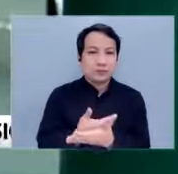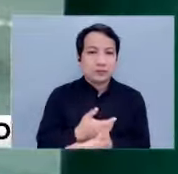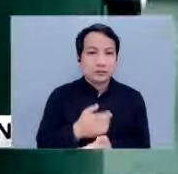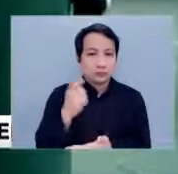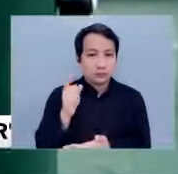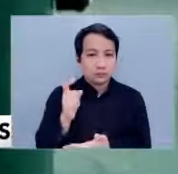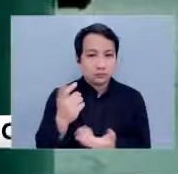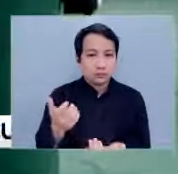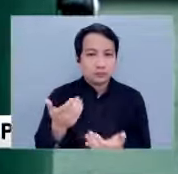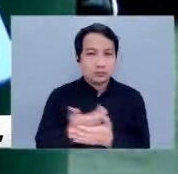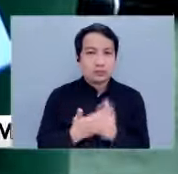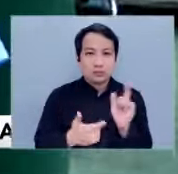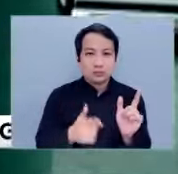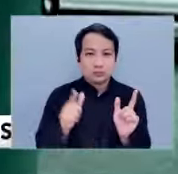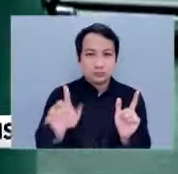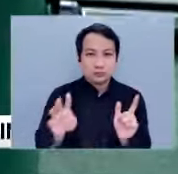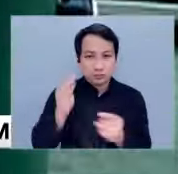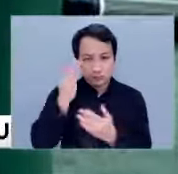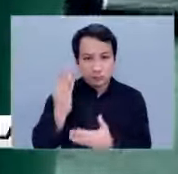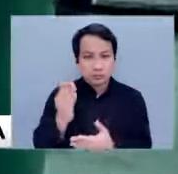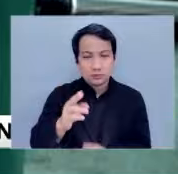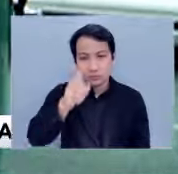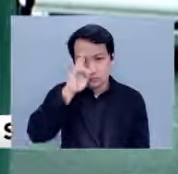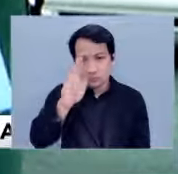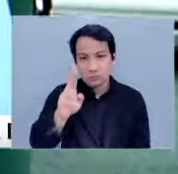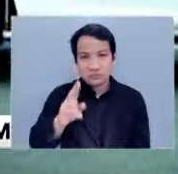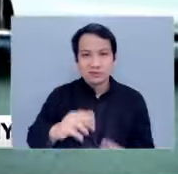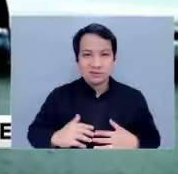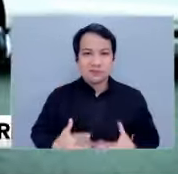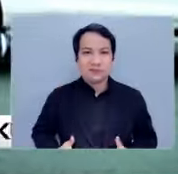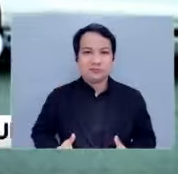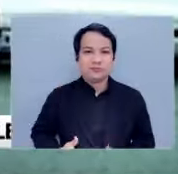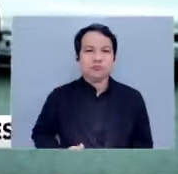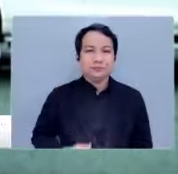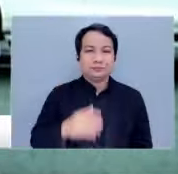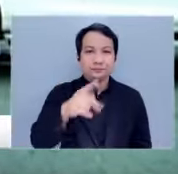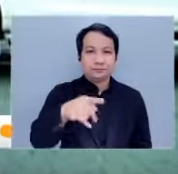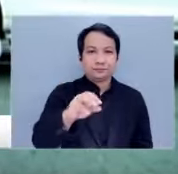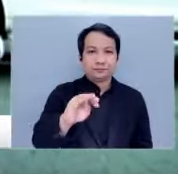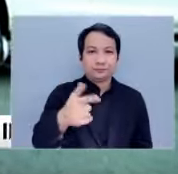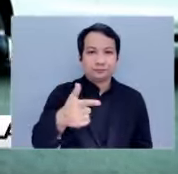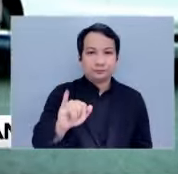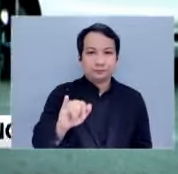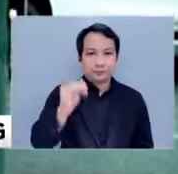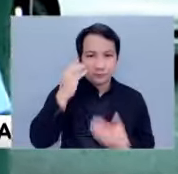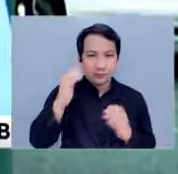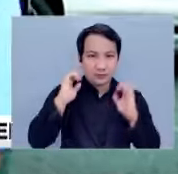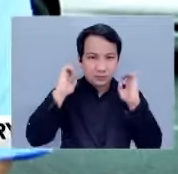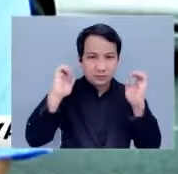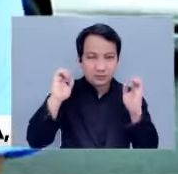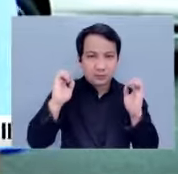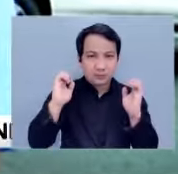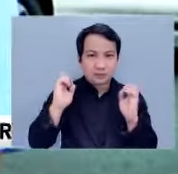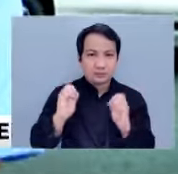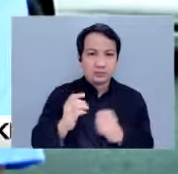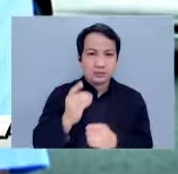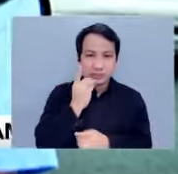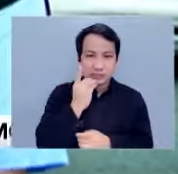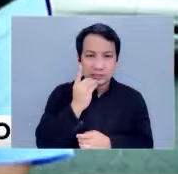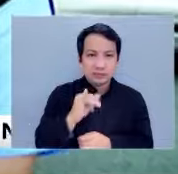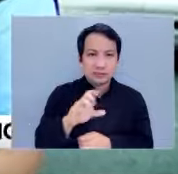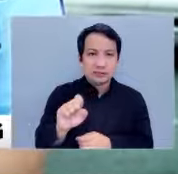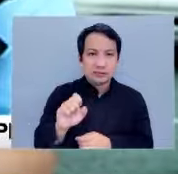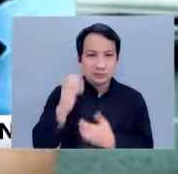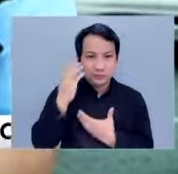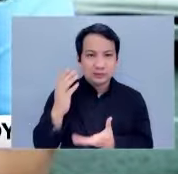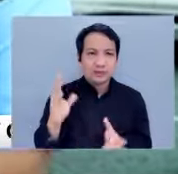taon? Pumogi. Yung chan lang. Yung chan lang? Exercise lang. Exercise lang? Diet, hindi na? Diet din, siyempre.